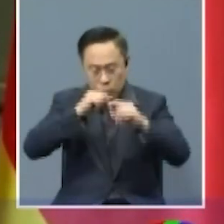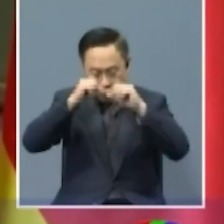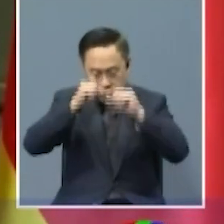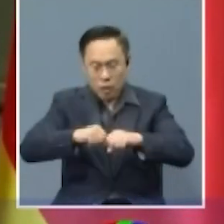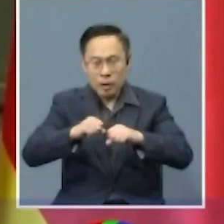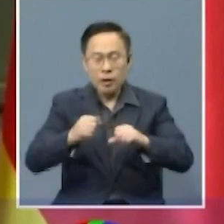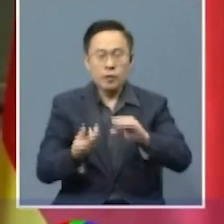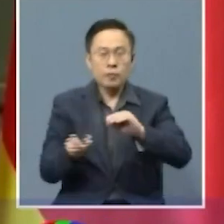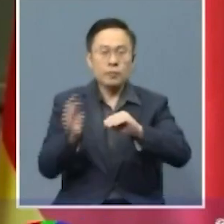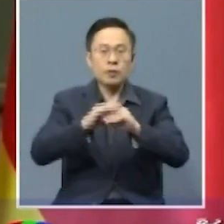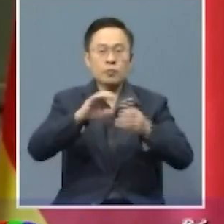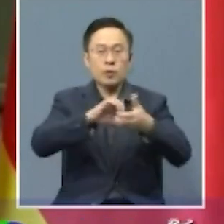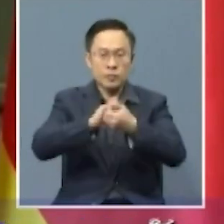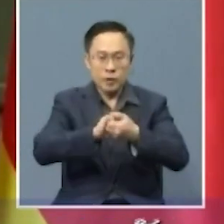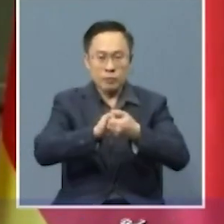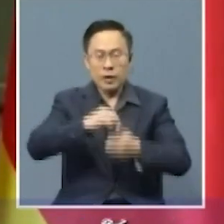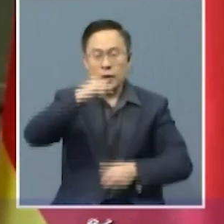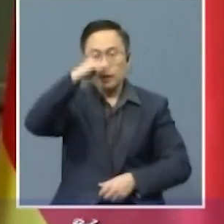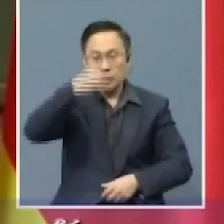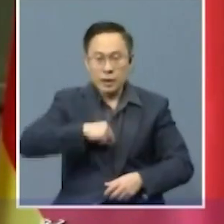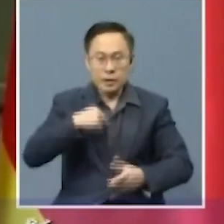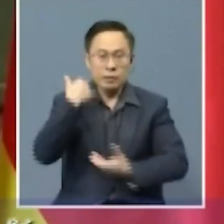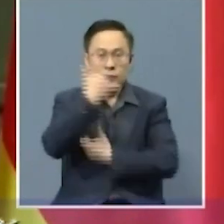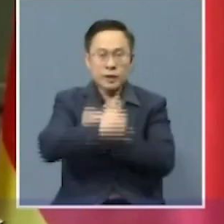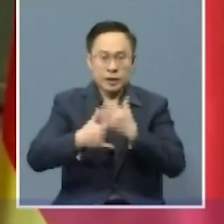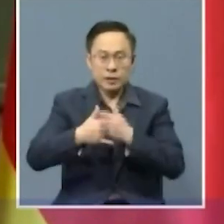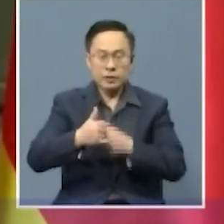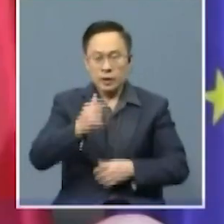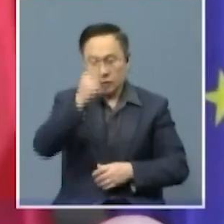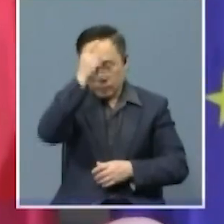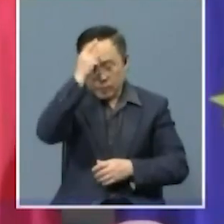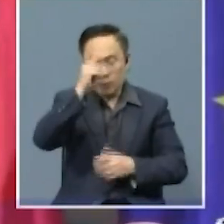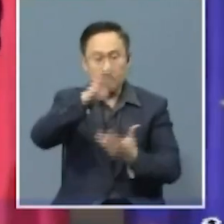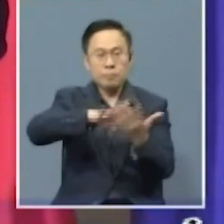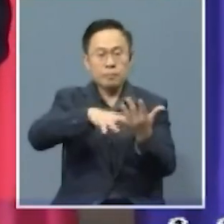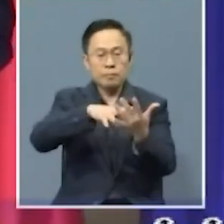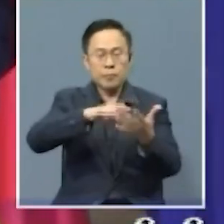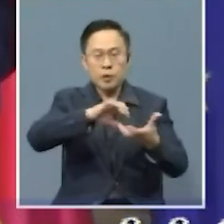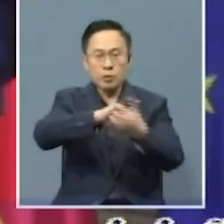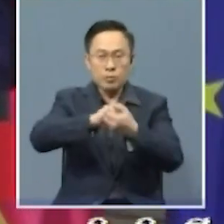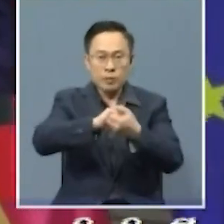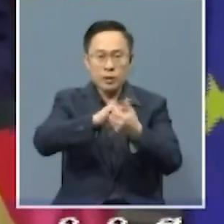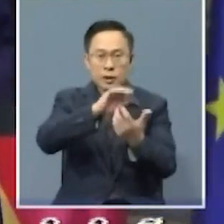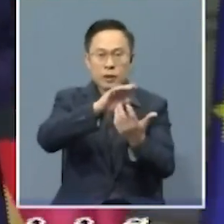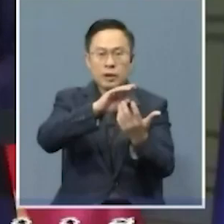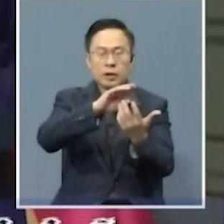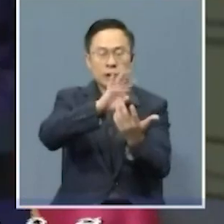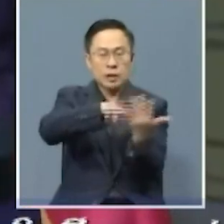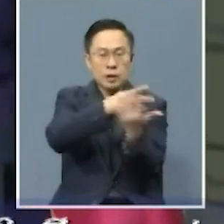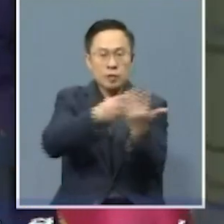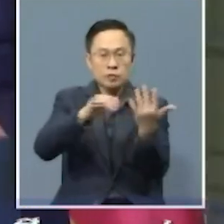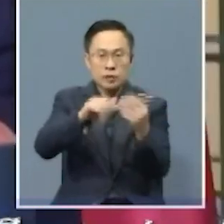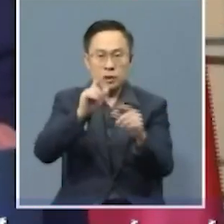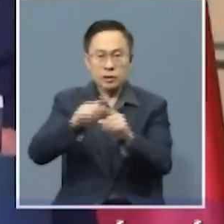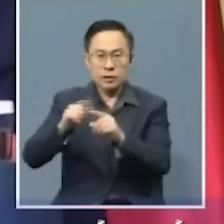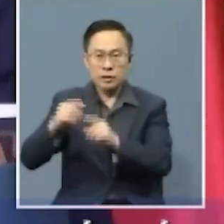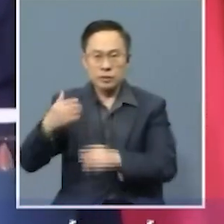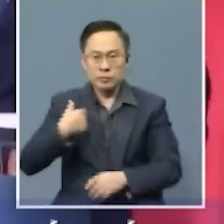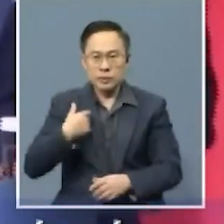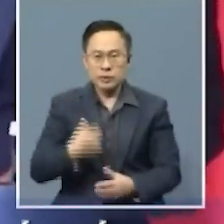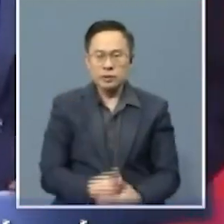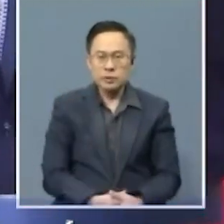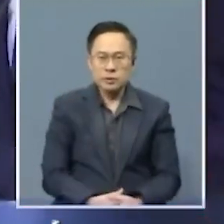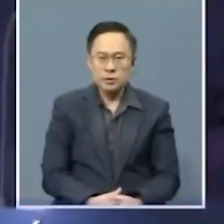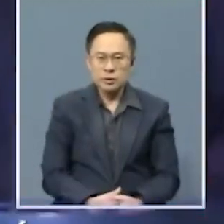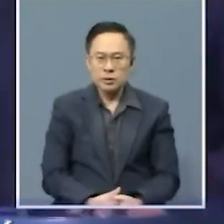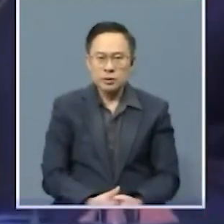หว่างประเทศไทยกับเยอรมันเป็นหุ้นส่วนทางยุทธศาสตร ์นายกรัฐมนตรีกล่าวว่ารั